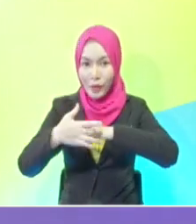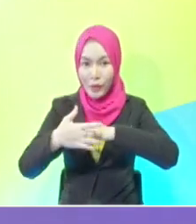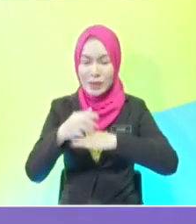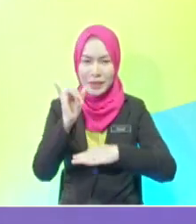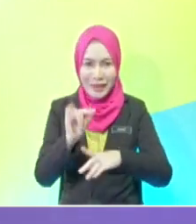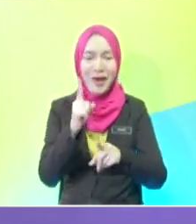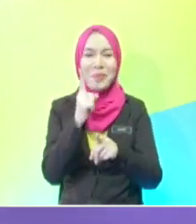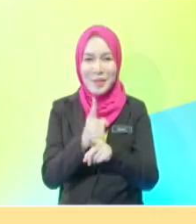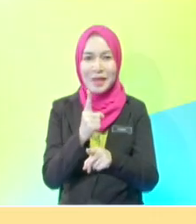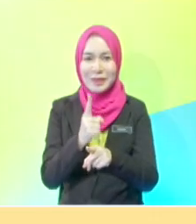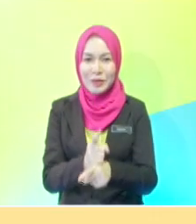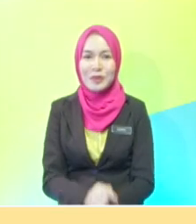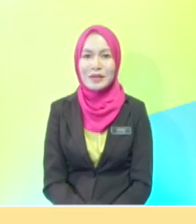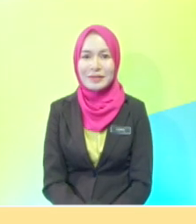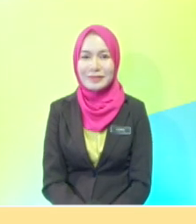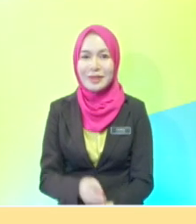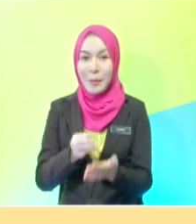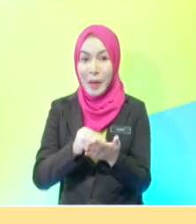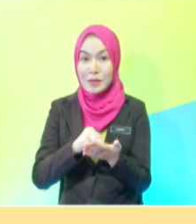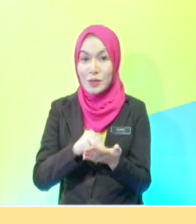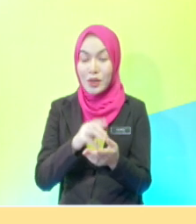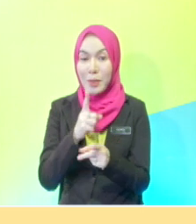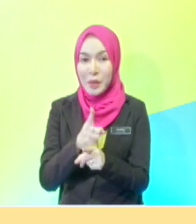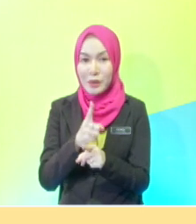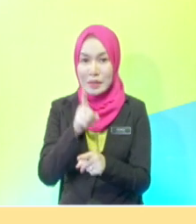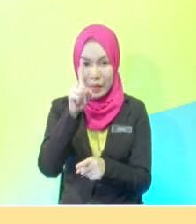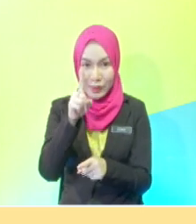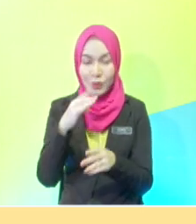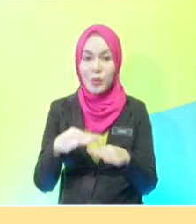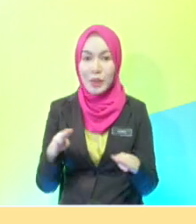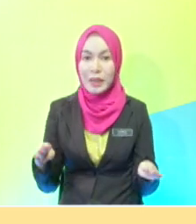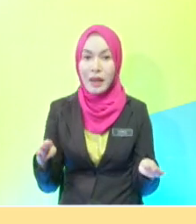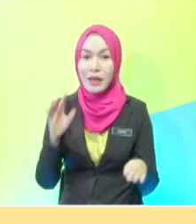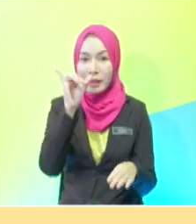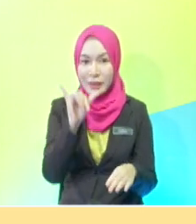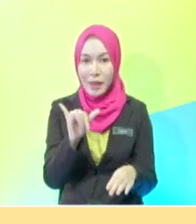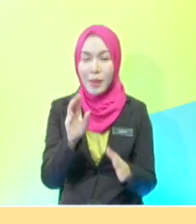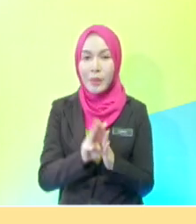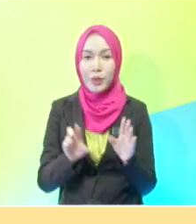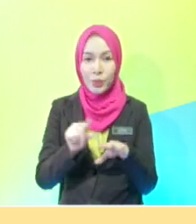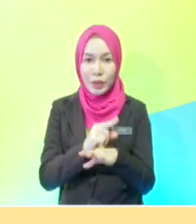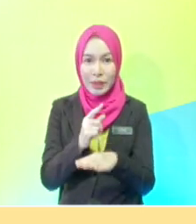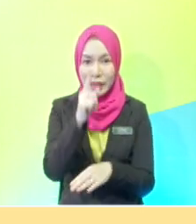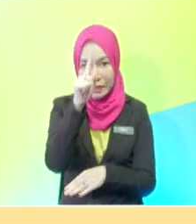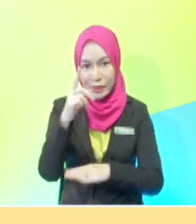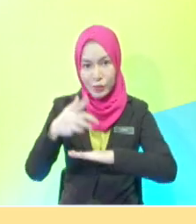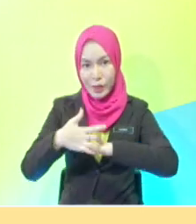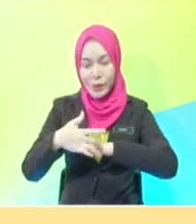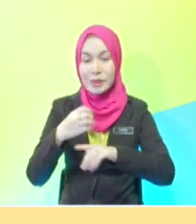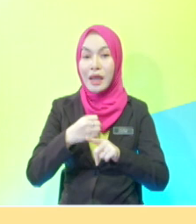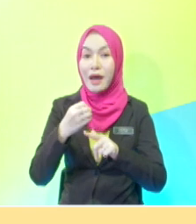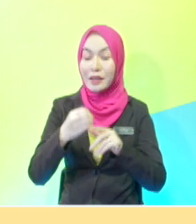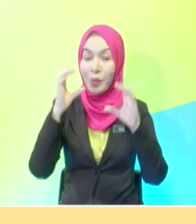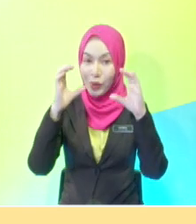yaitu satu bidang yang menggunakan teknologi ataupun kaidah Untuk memanipulasi organisme